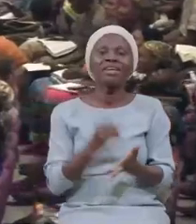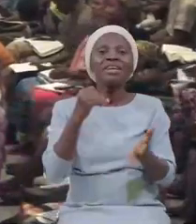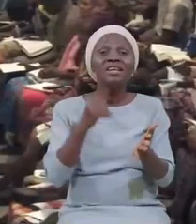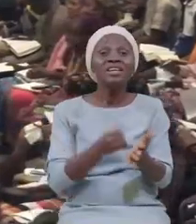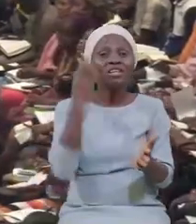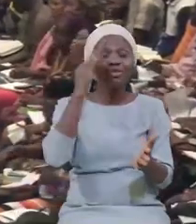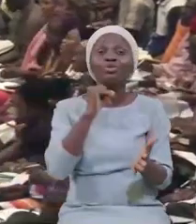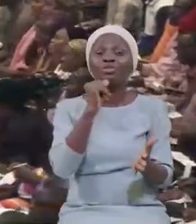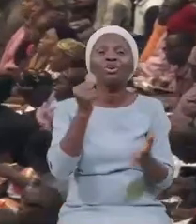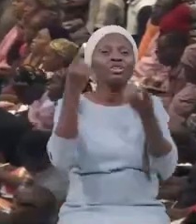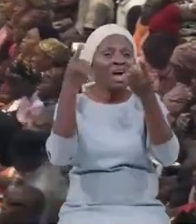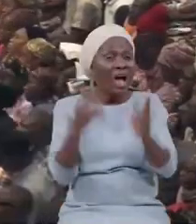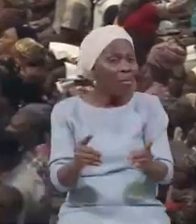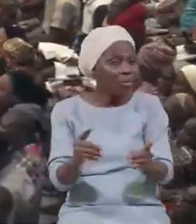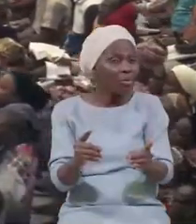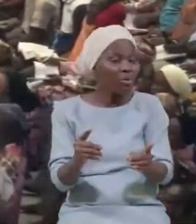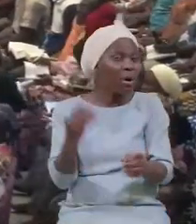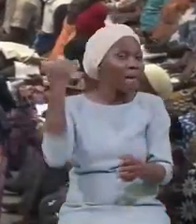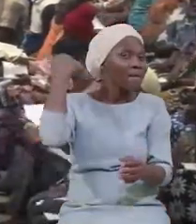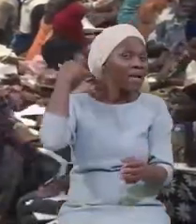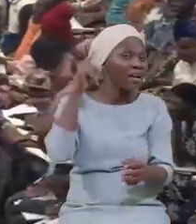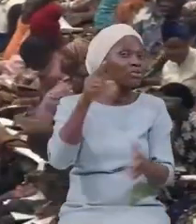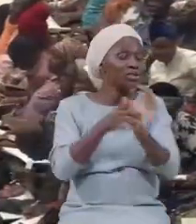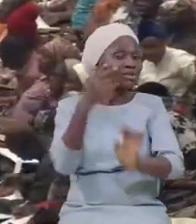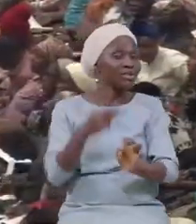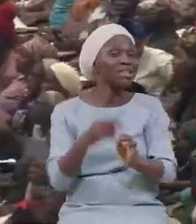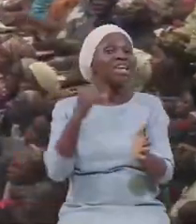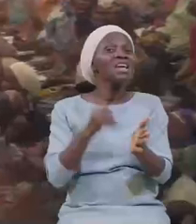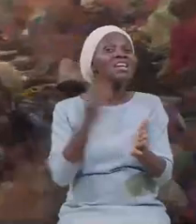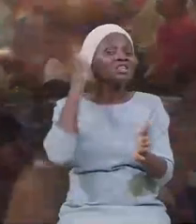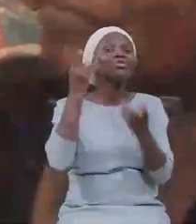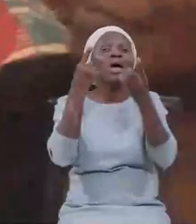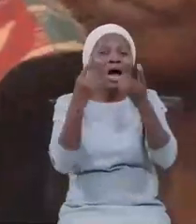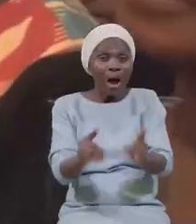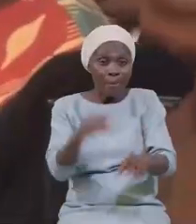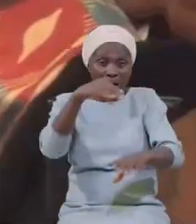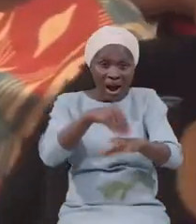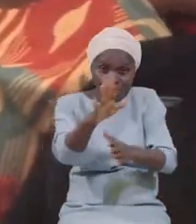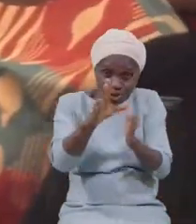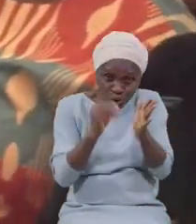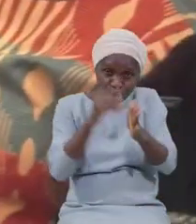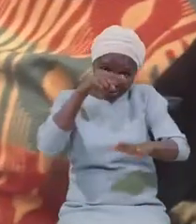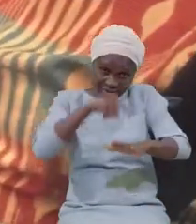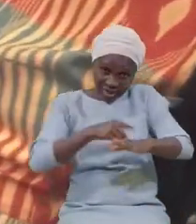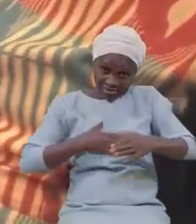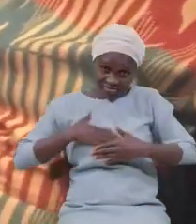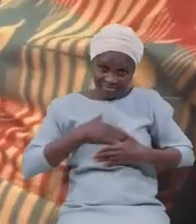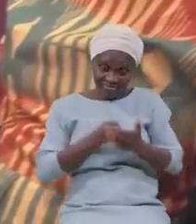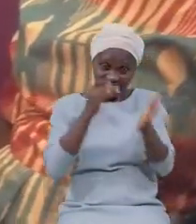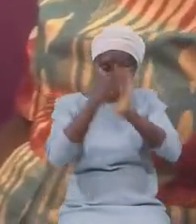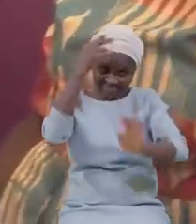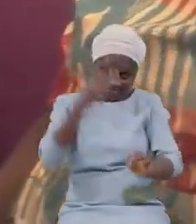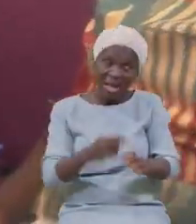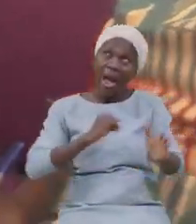Cela n'arrivera pas après vous. Cela va arriver de votre temps. Je prie que Dieu